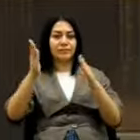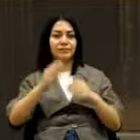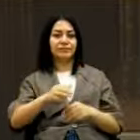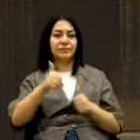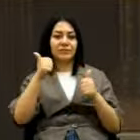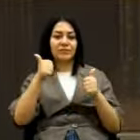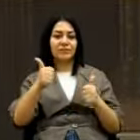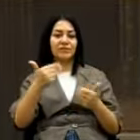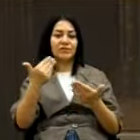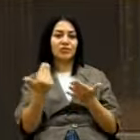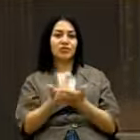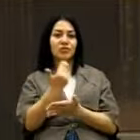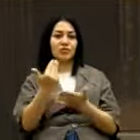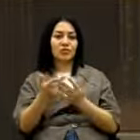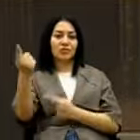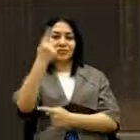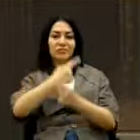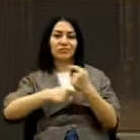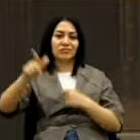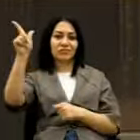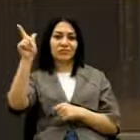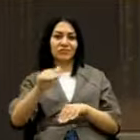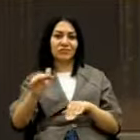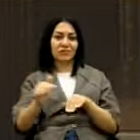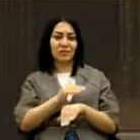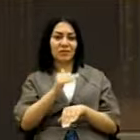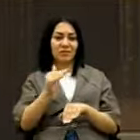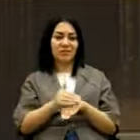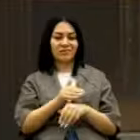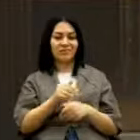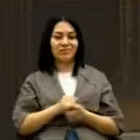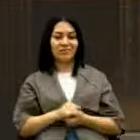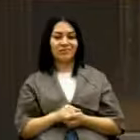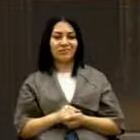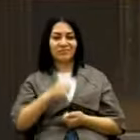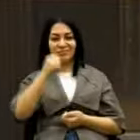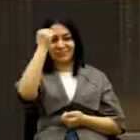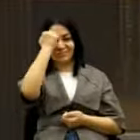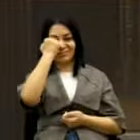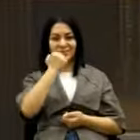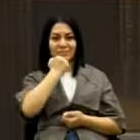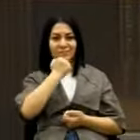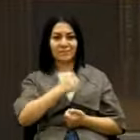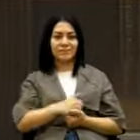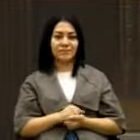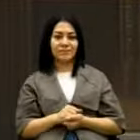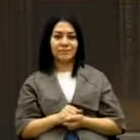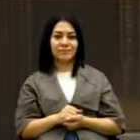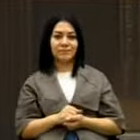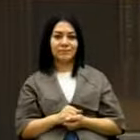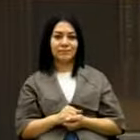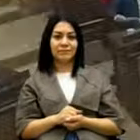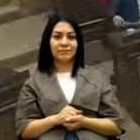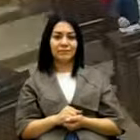lav norutyunerov bari veradarts Yerevan. Shnorakalutyun.